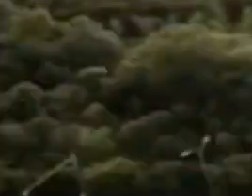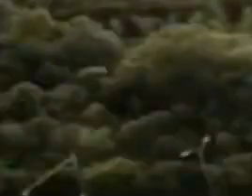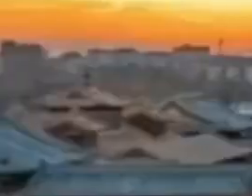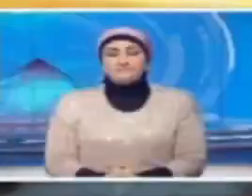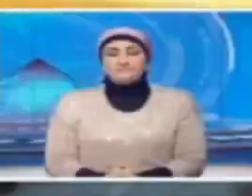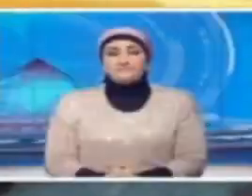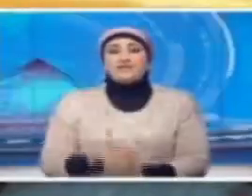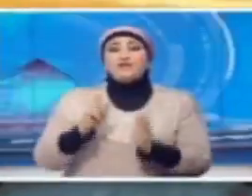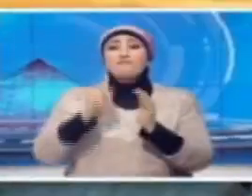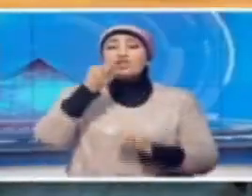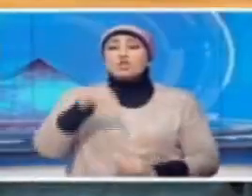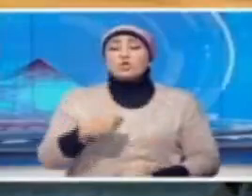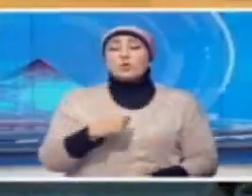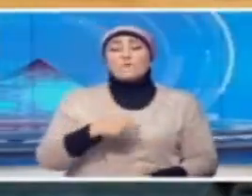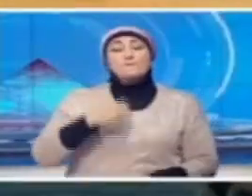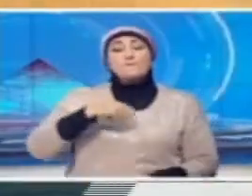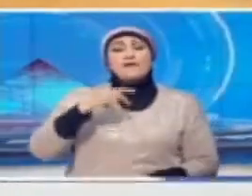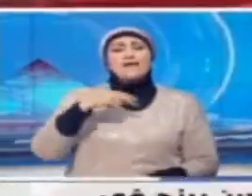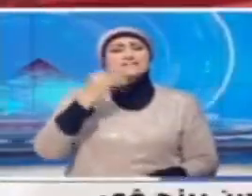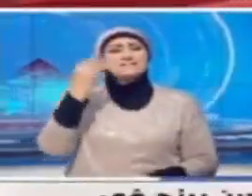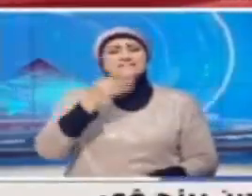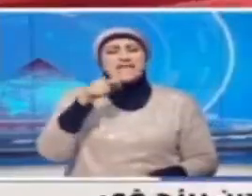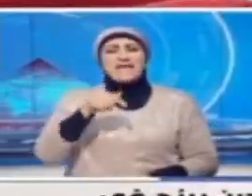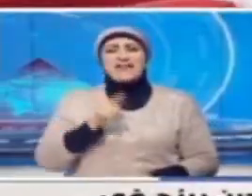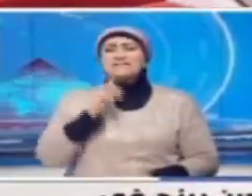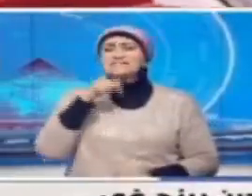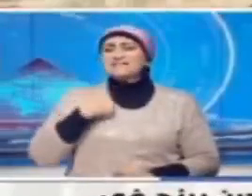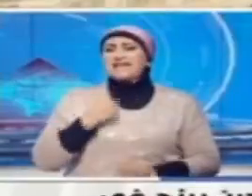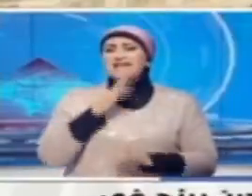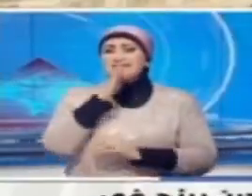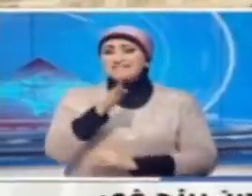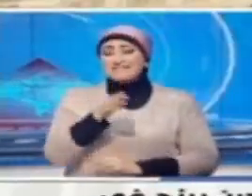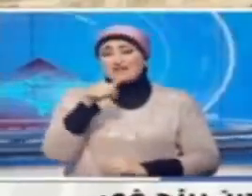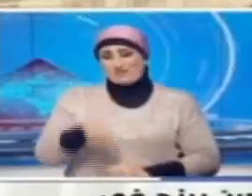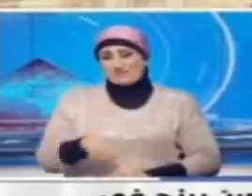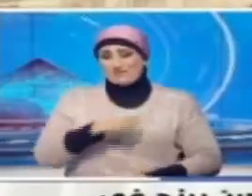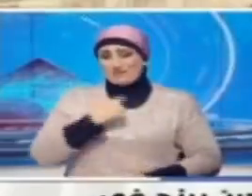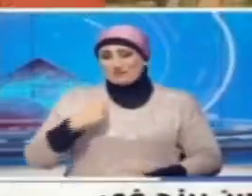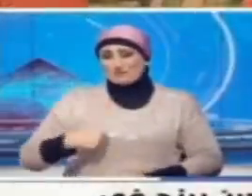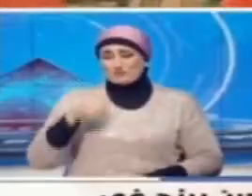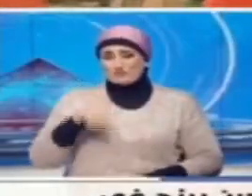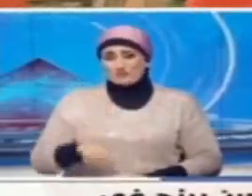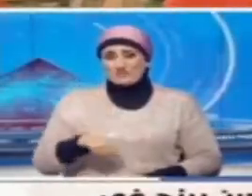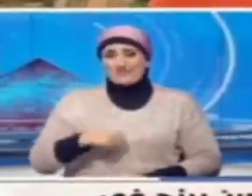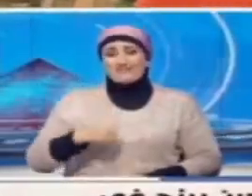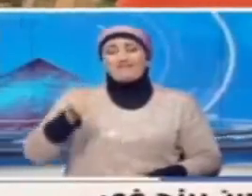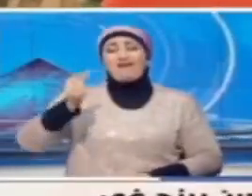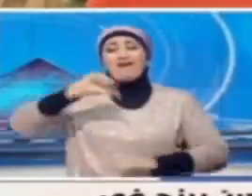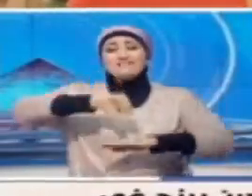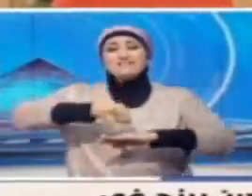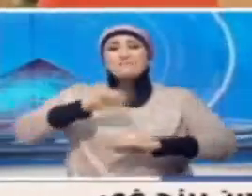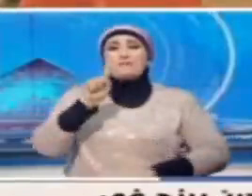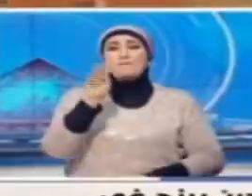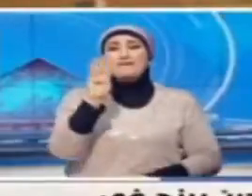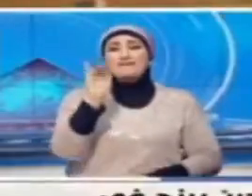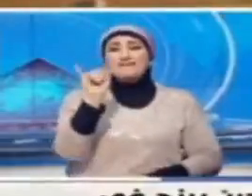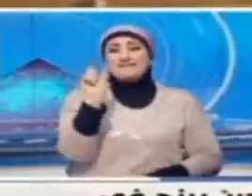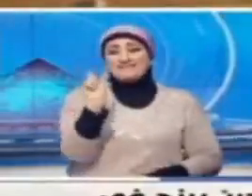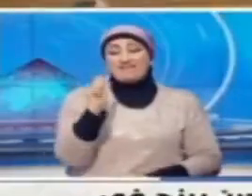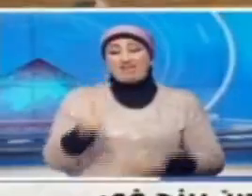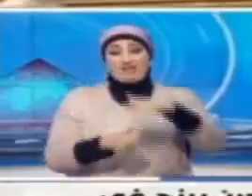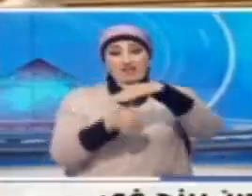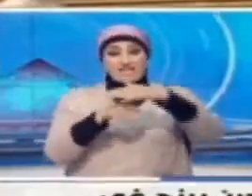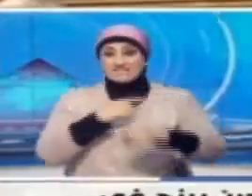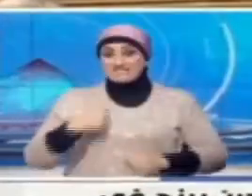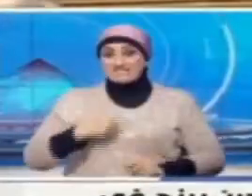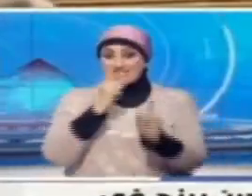في اليوم الثالث لزيارة السيد الرئيس عبد الفتاح السيسي للعاصمة الصينية بكين، استقبل الرئيس الصيني شي جين